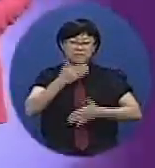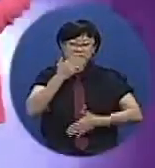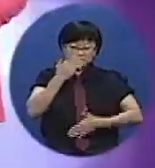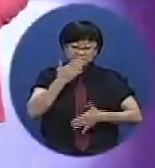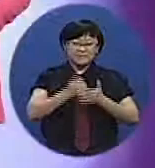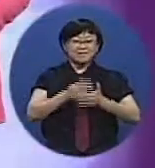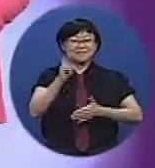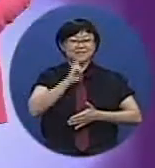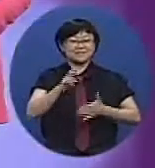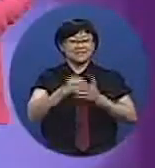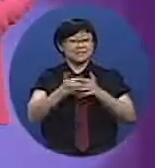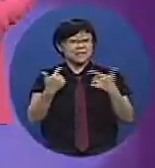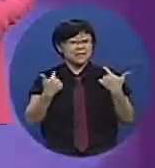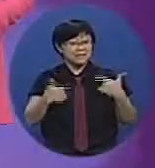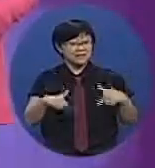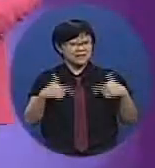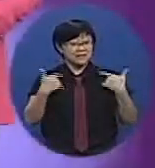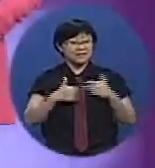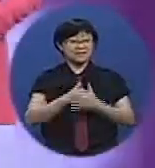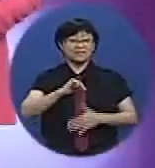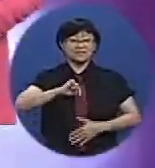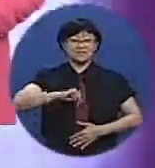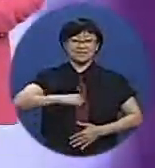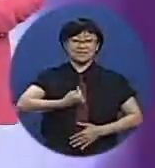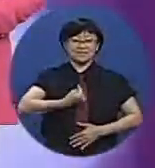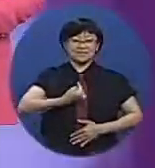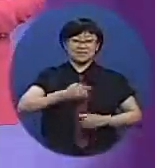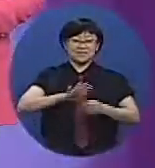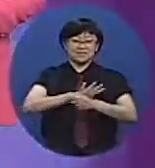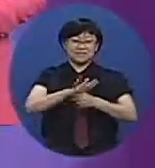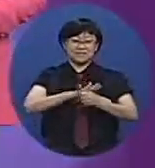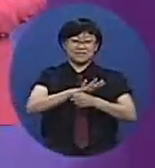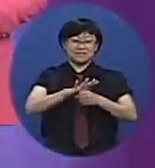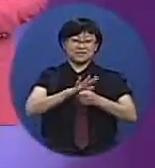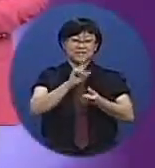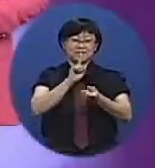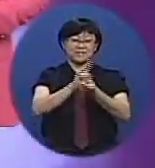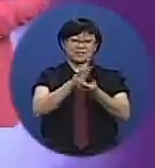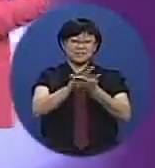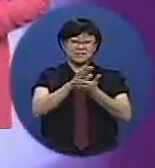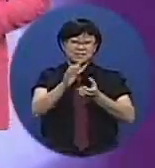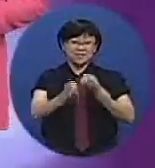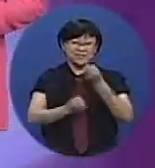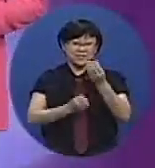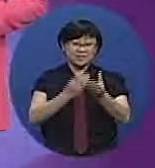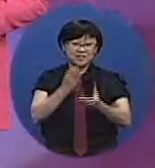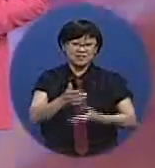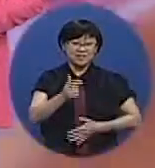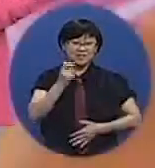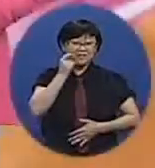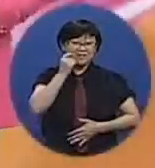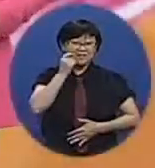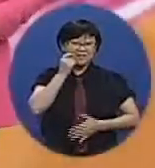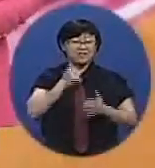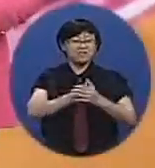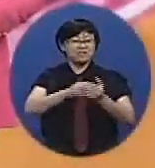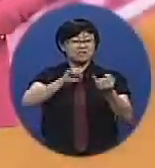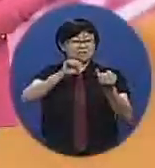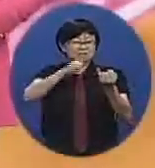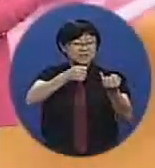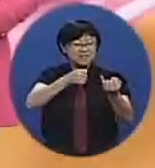가수, 항상 자기 사랑을 직접 고백을 못하고 네. 아이고 윈수